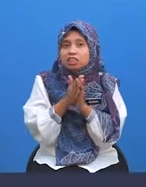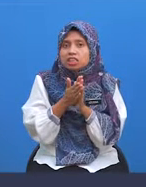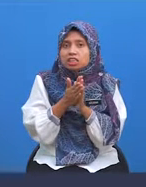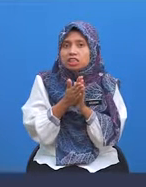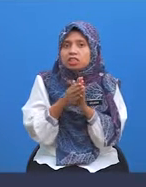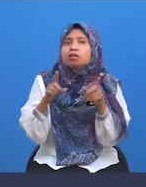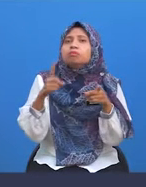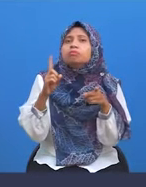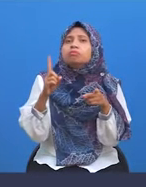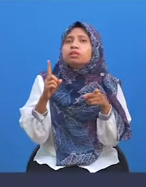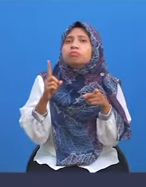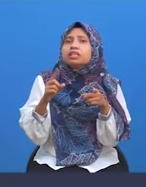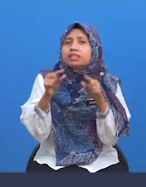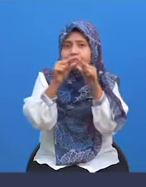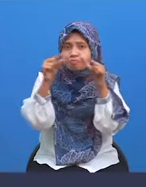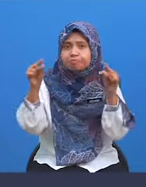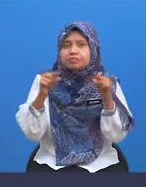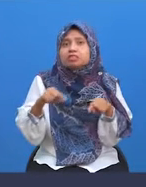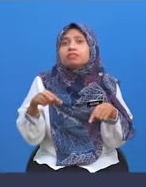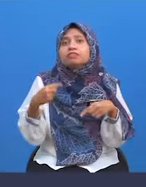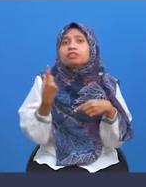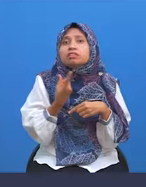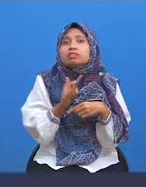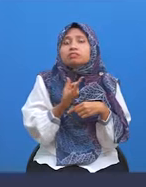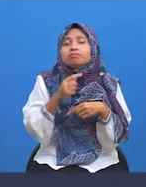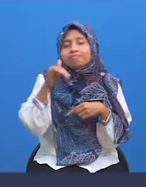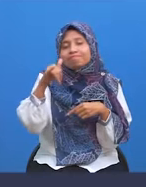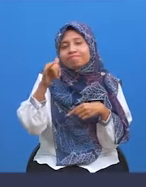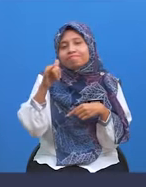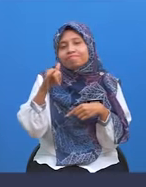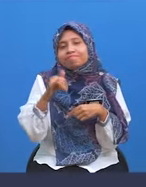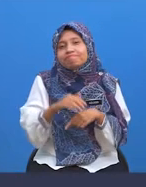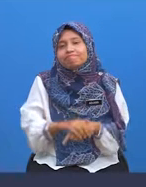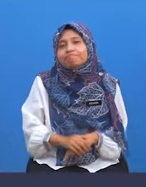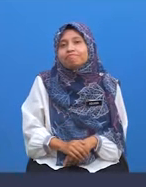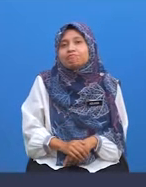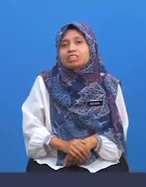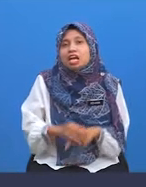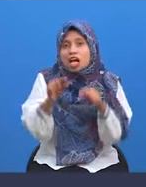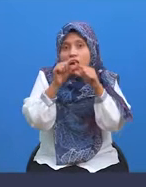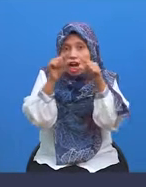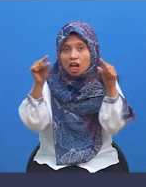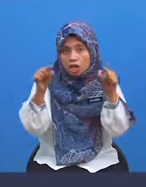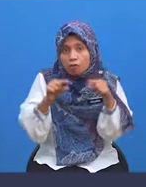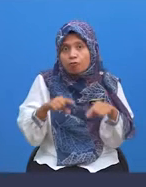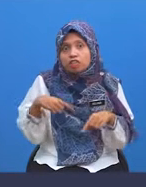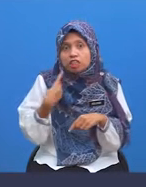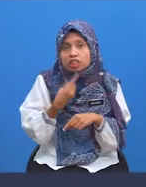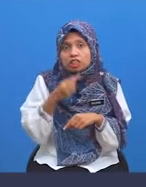bergerak? Ya, tepat sekali. Graf kita akan bergerak ke bawah.